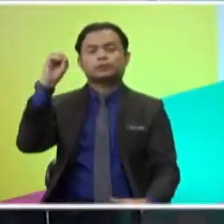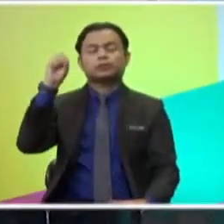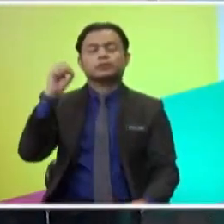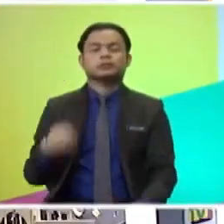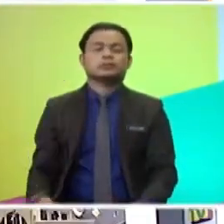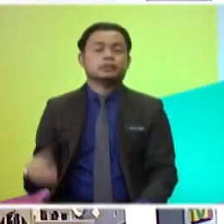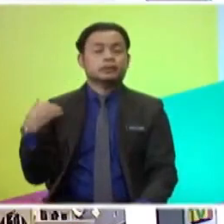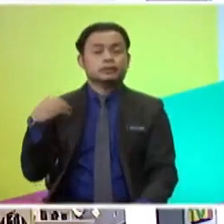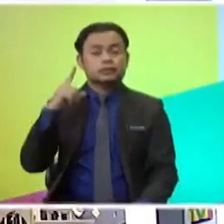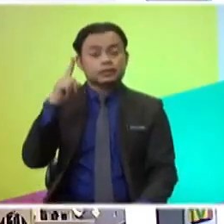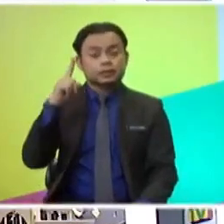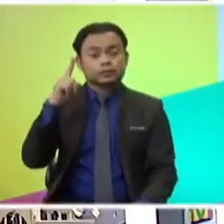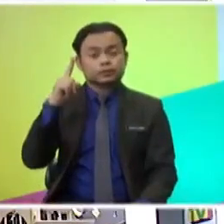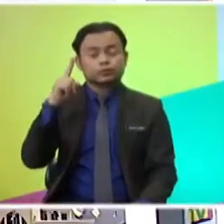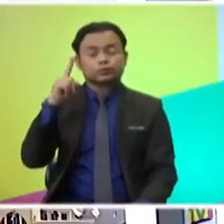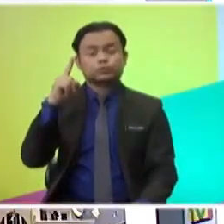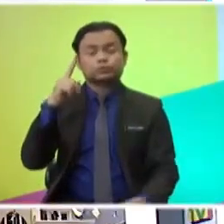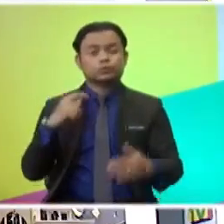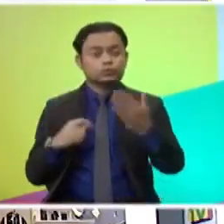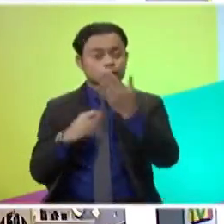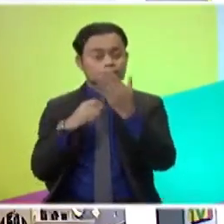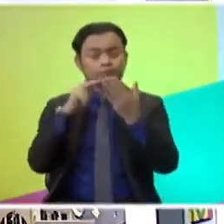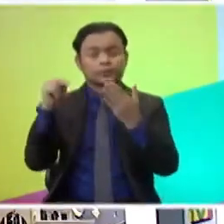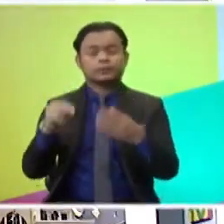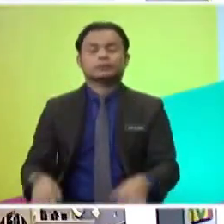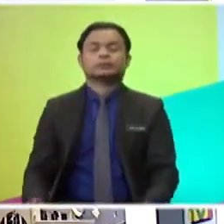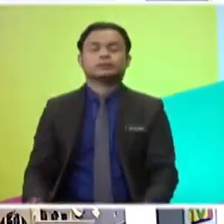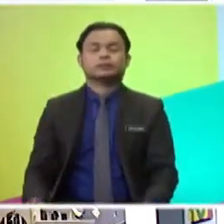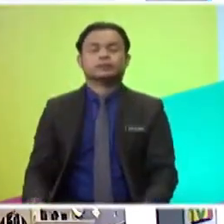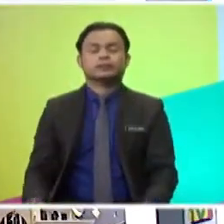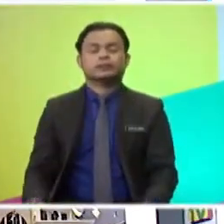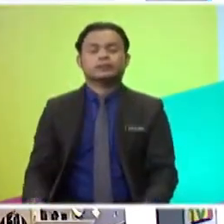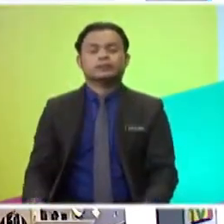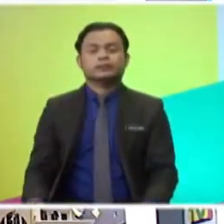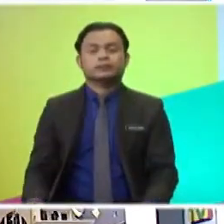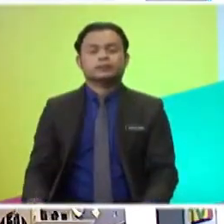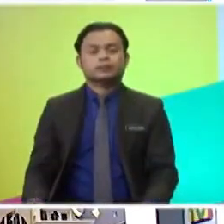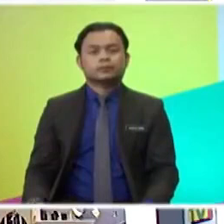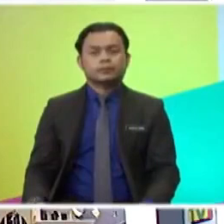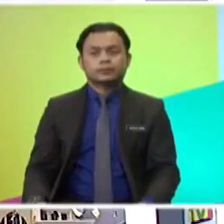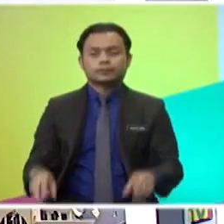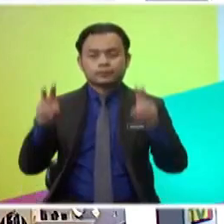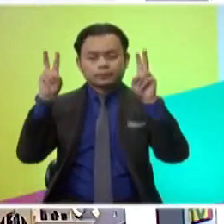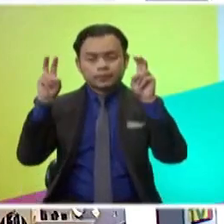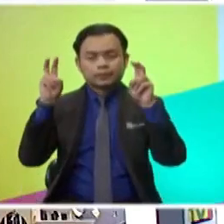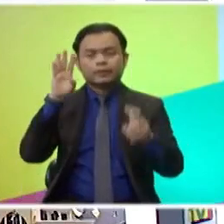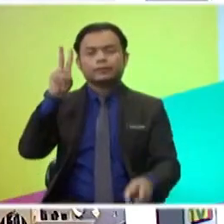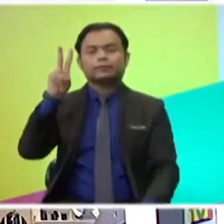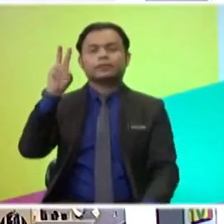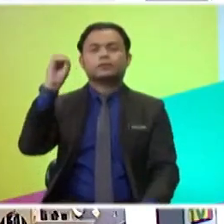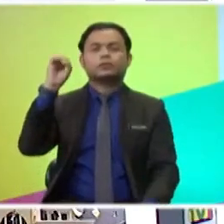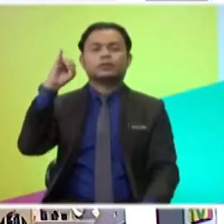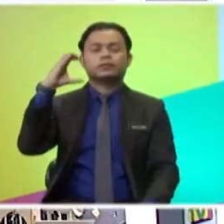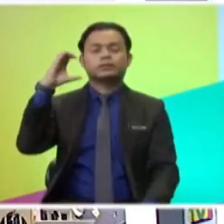software tambahan yang dikenali sebagai voice over untuk iOS ataupun talkback untuk